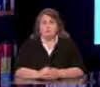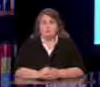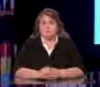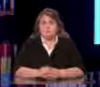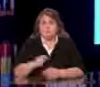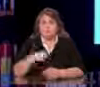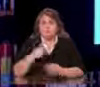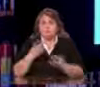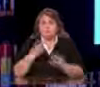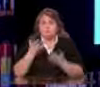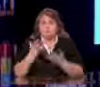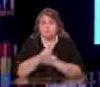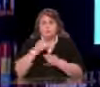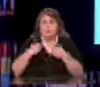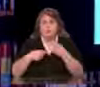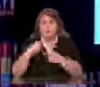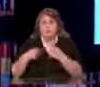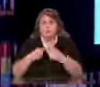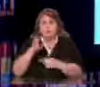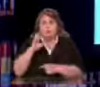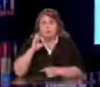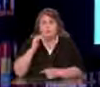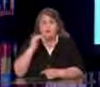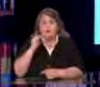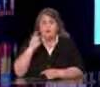Нам нужно найти поколение F1.